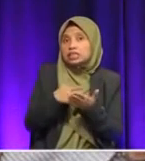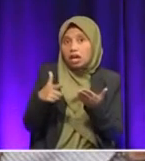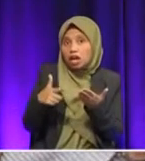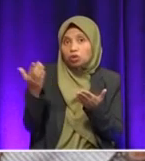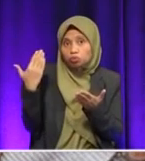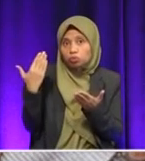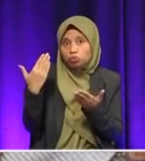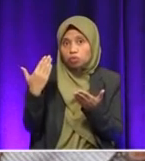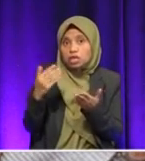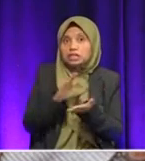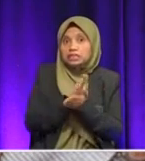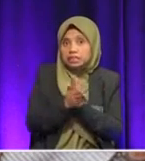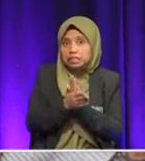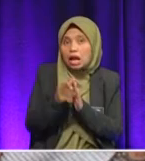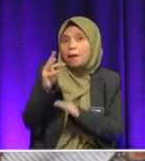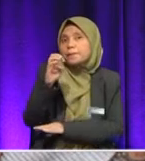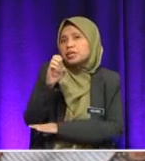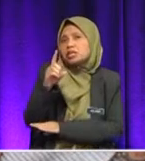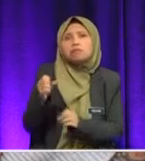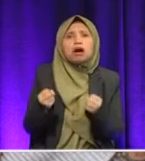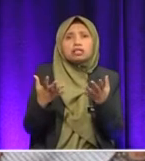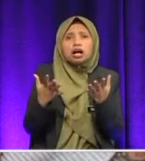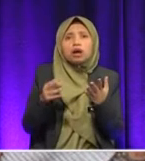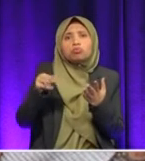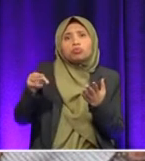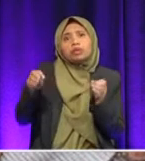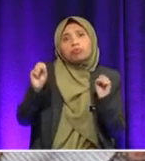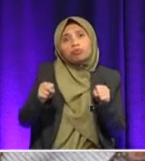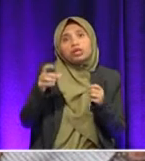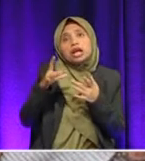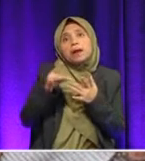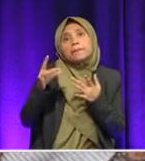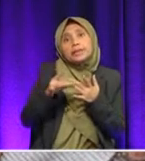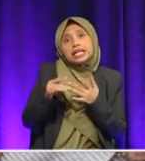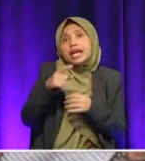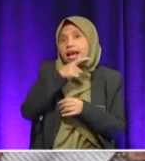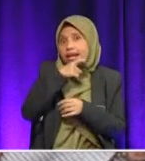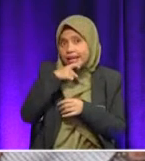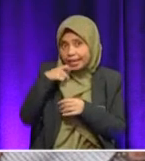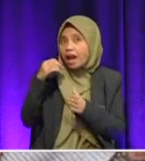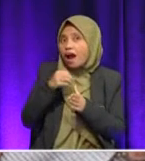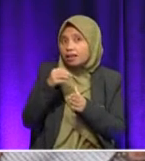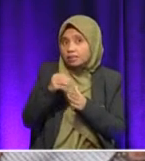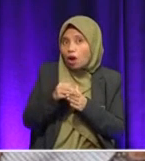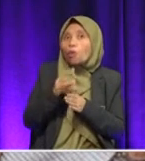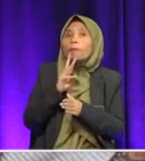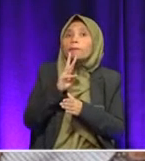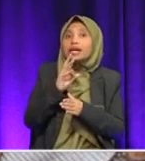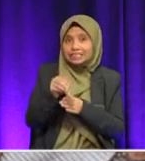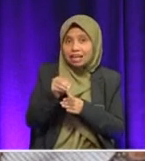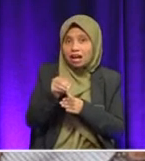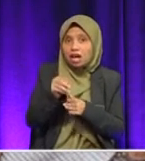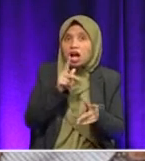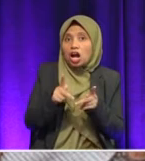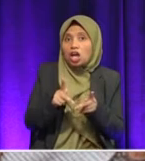pakaian jadi Ami jadi sangat banyak murid-murid dipilih sama Ade jatuh kering ataupun media yang basah Kalau meja